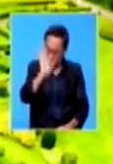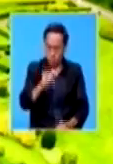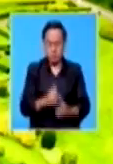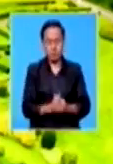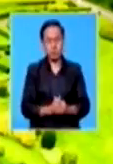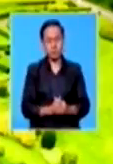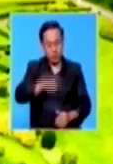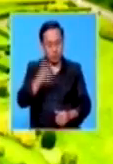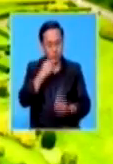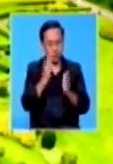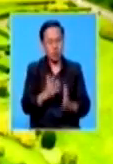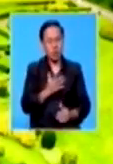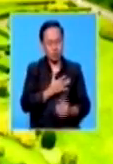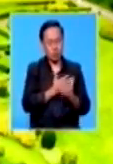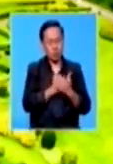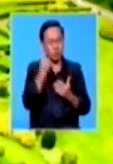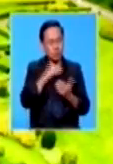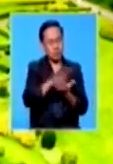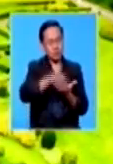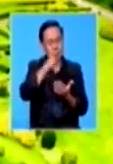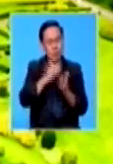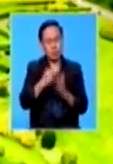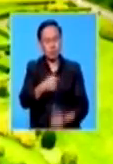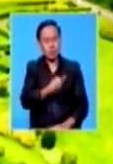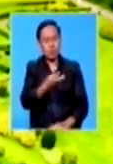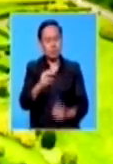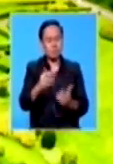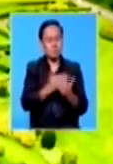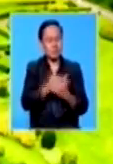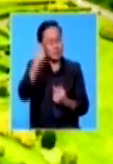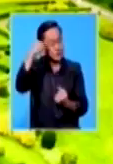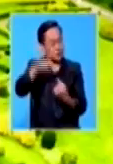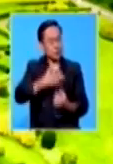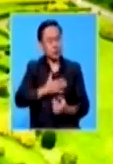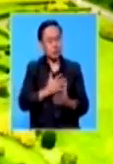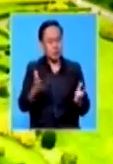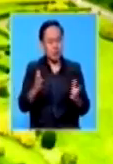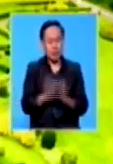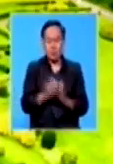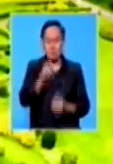ะครับทุกคนรักประเทศทั้งนั้นมีคนบางคนไม่ค่อยรักนะรักตัวเองมากกว่านะนี่น่ารำคาญนะ